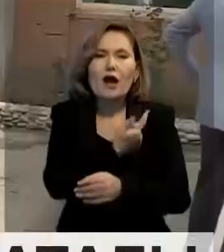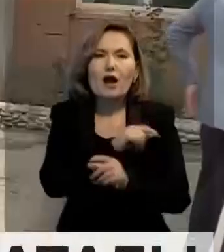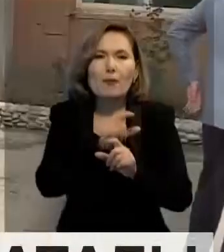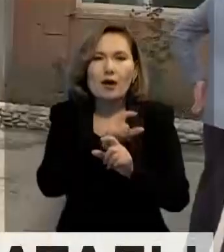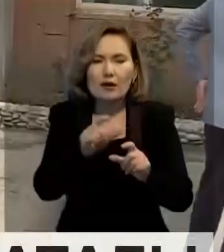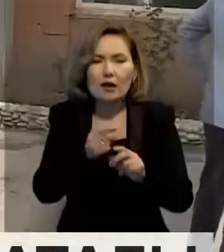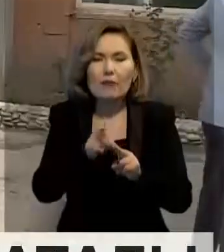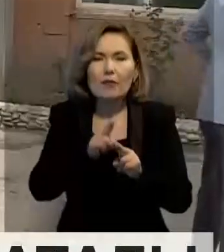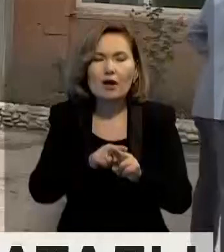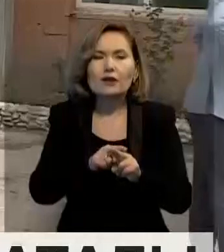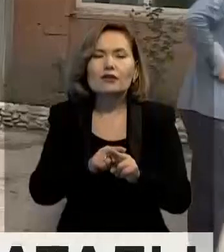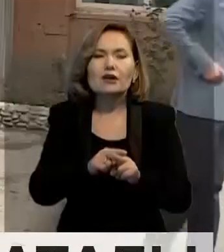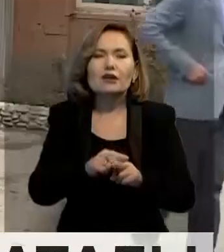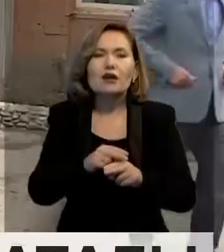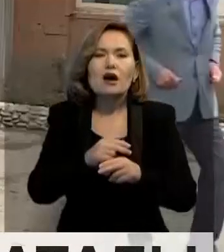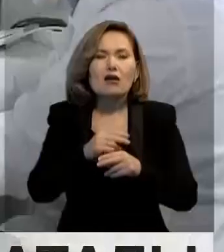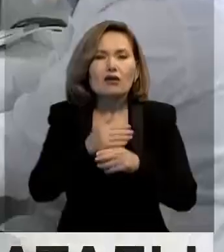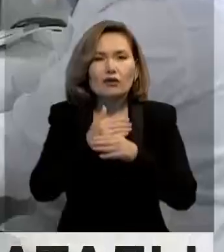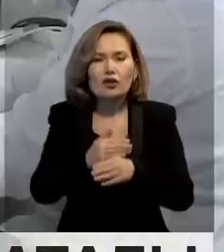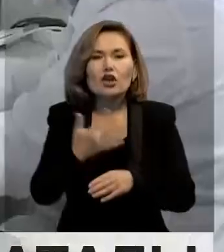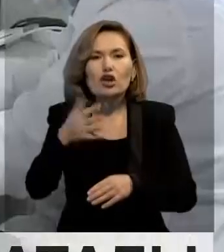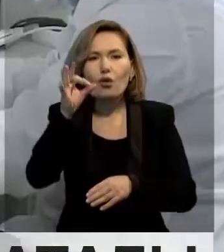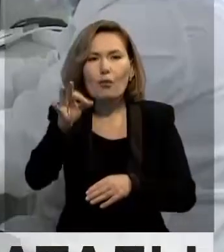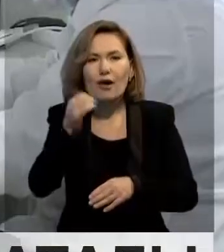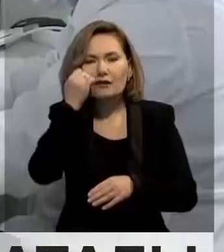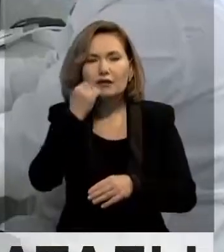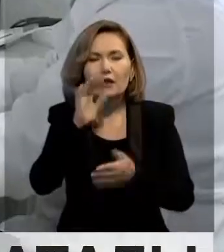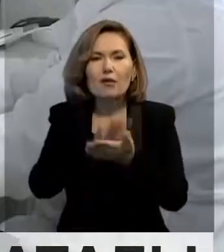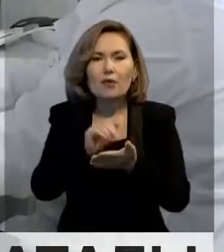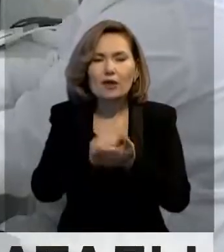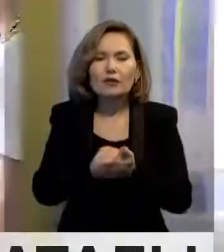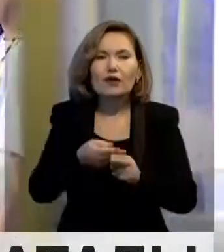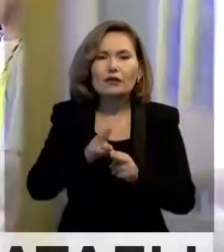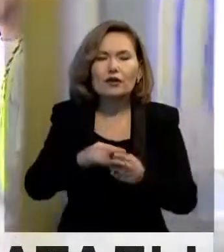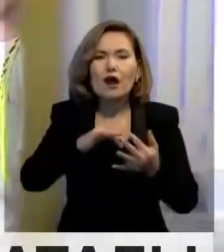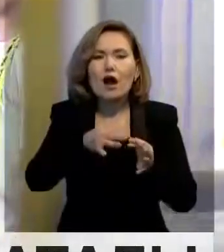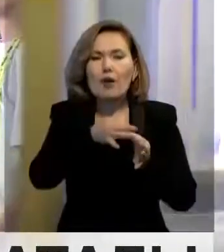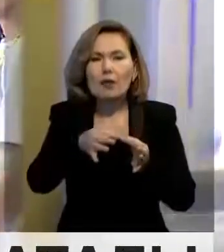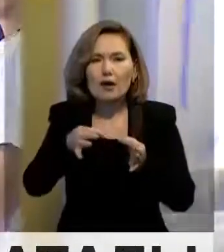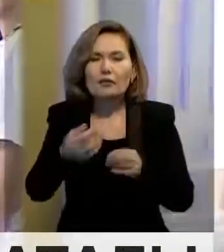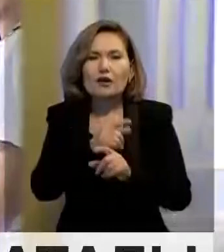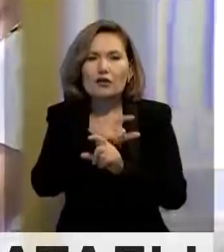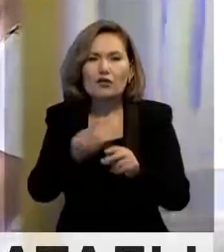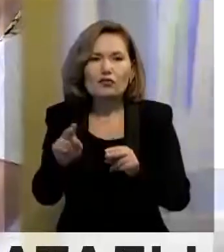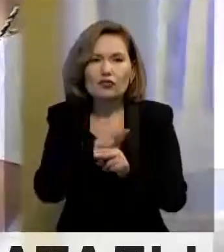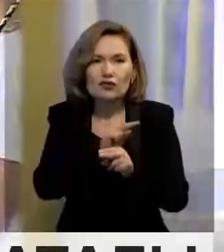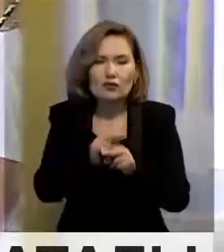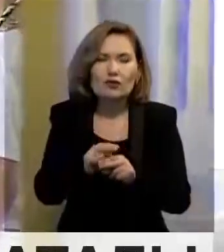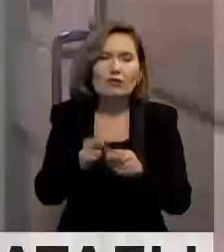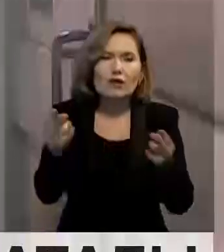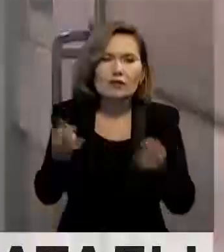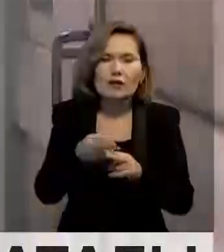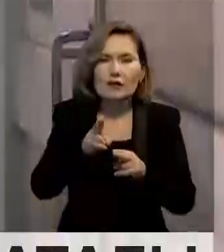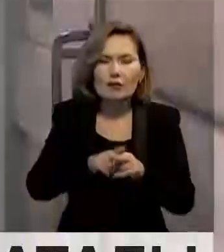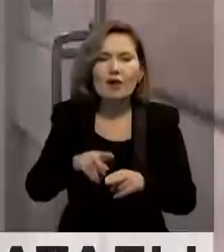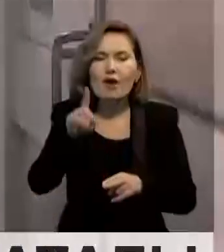көмек инфрақұрылымы 50%-ға ескірген. Елдегі 6000-нан аса ауылдағы денсаулық сақтау нысандарына осындай түгендеу жүргізілді. Алайда нәтижесі